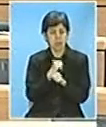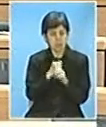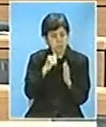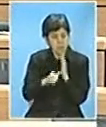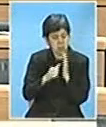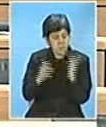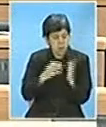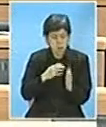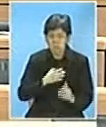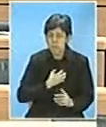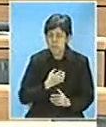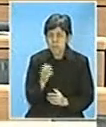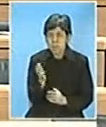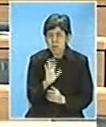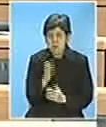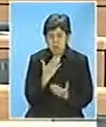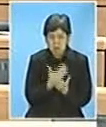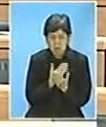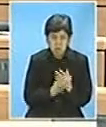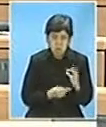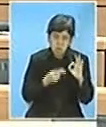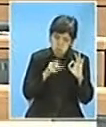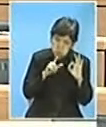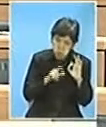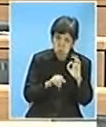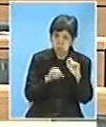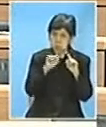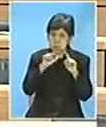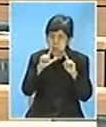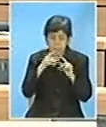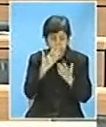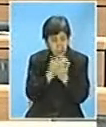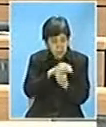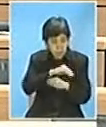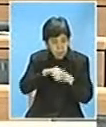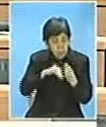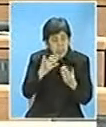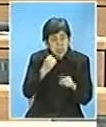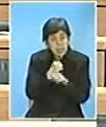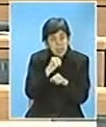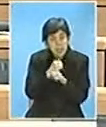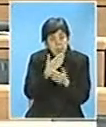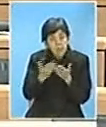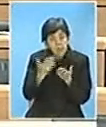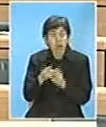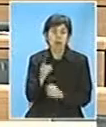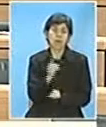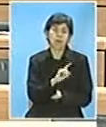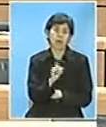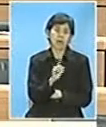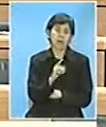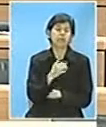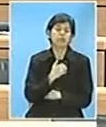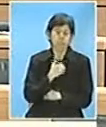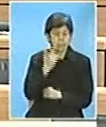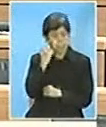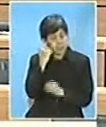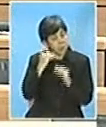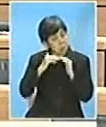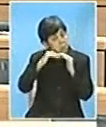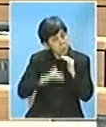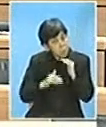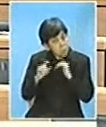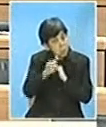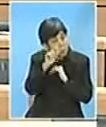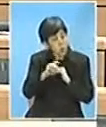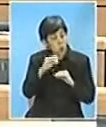บภาษีซึ่งหมดไปประมาณ 90,000 กว่าแสนล้านแล้วดังนั้นเองถ้าไม่มีรายได้เข้ามารายจ่ายก็ต้องทบทวนว่าอะไรไม่จำเป็นต้องตัดลดไปหรือเปล่าเพราะบาง